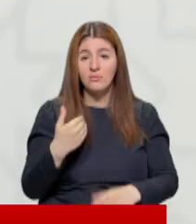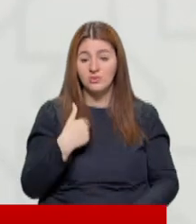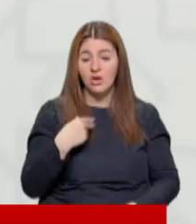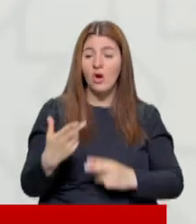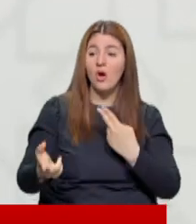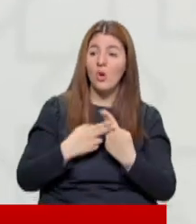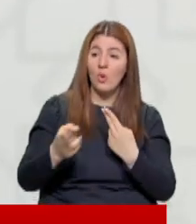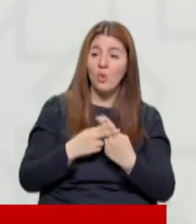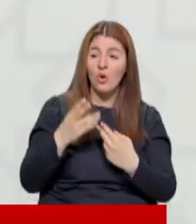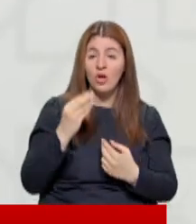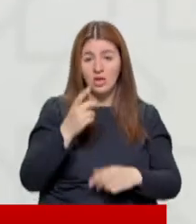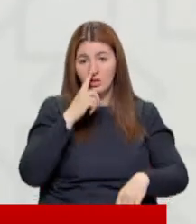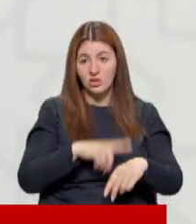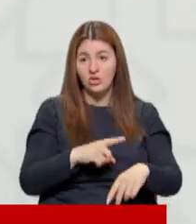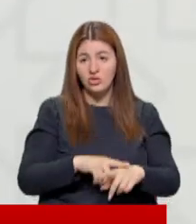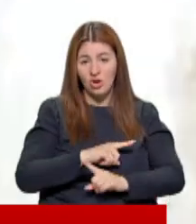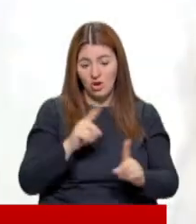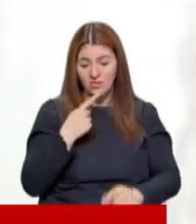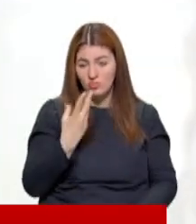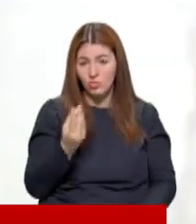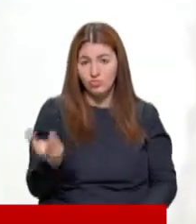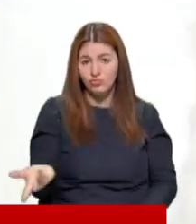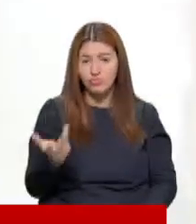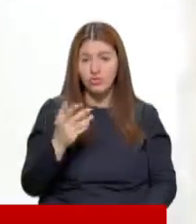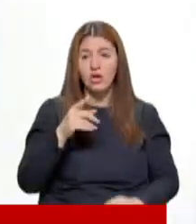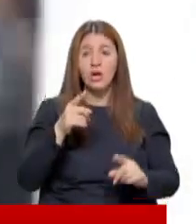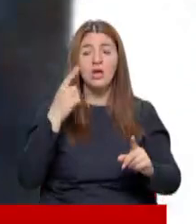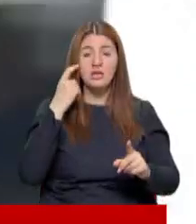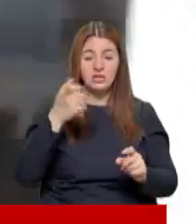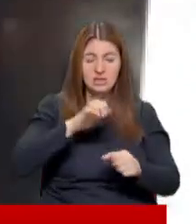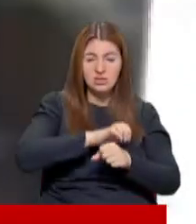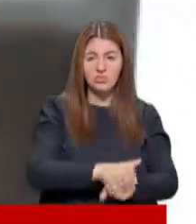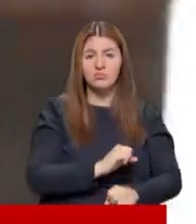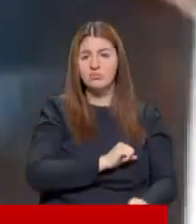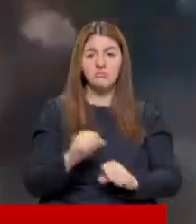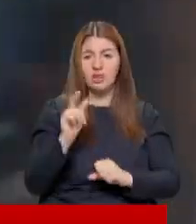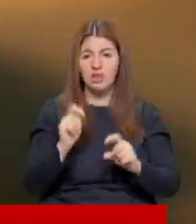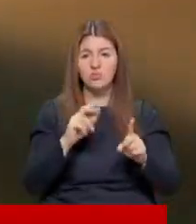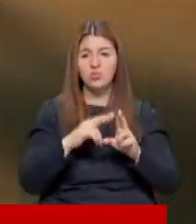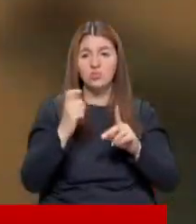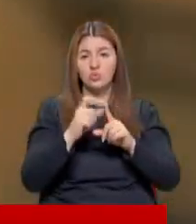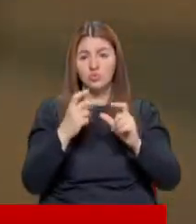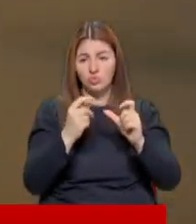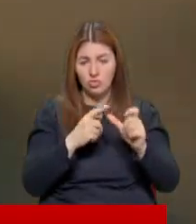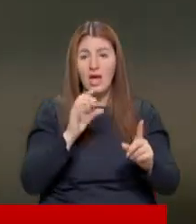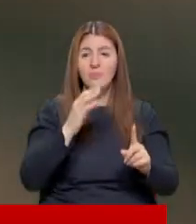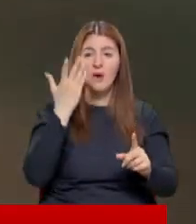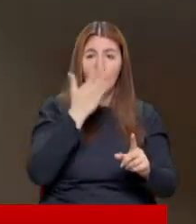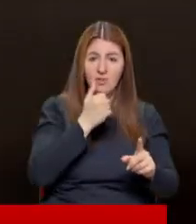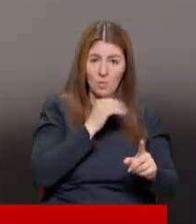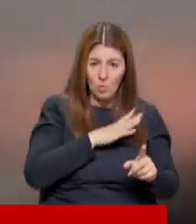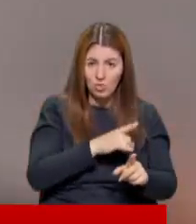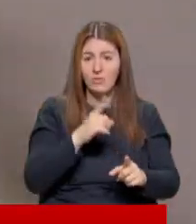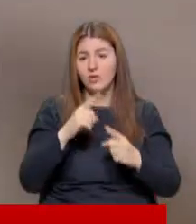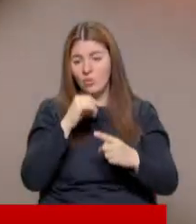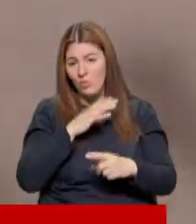bize öğretilen inancı reddetmiş oluruz. Kudüs'te İsrail zulmüne ses yükseltti. Hem Kılıçdaroğlu hem Karamollaoğlu.